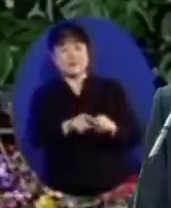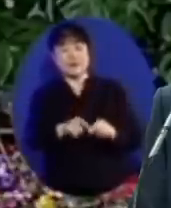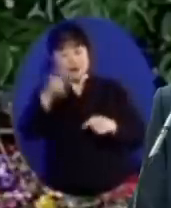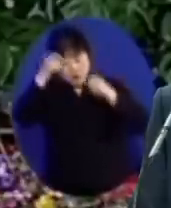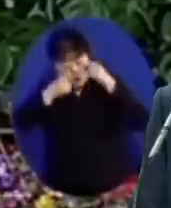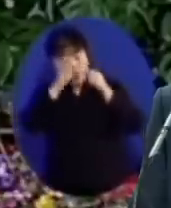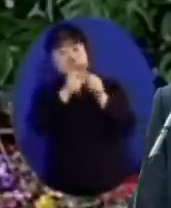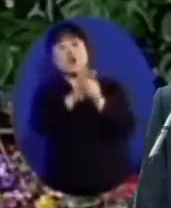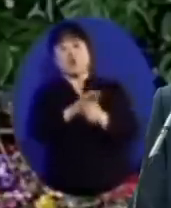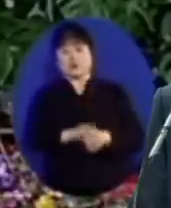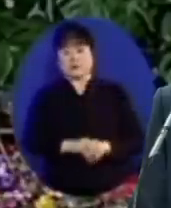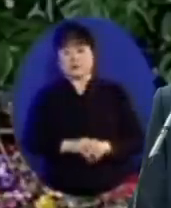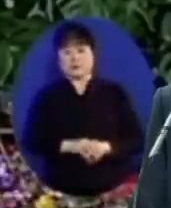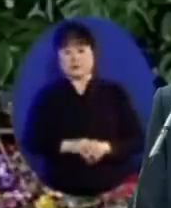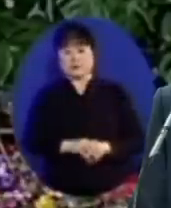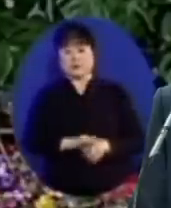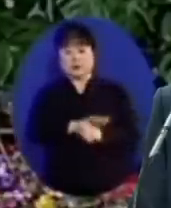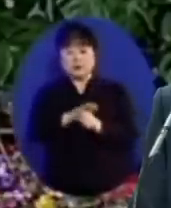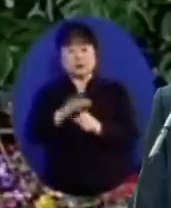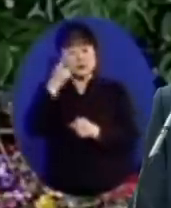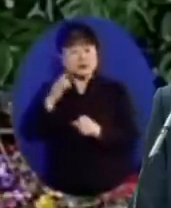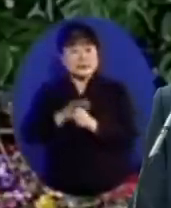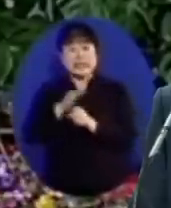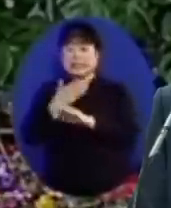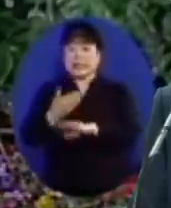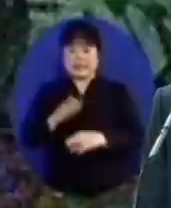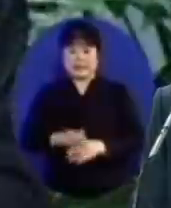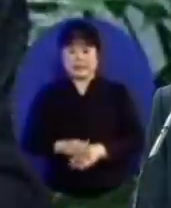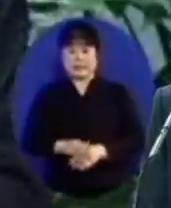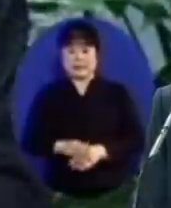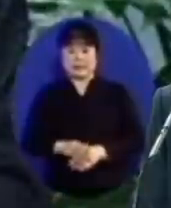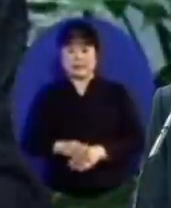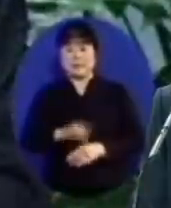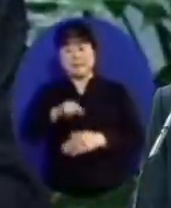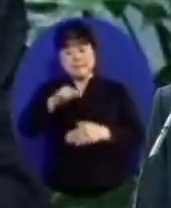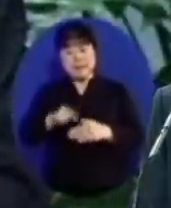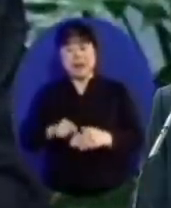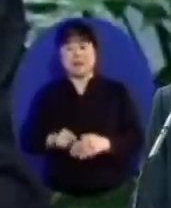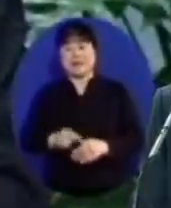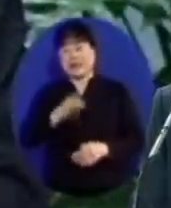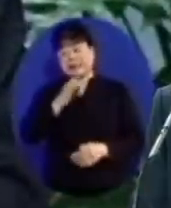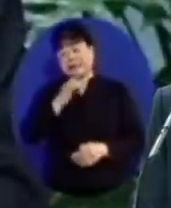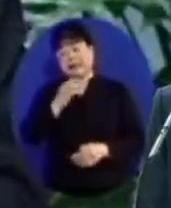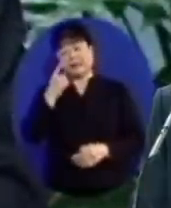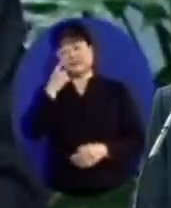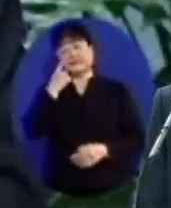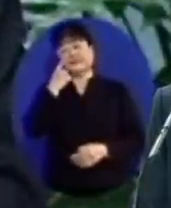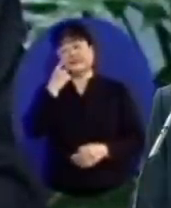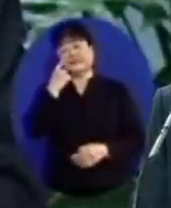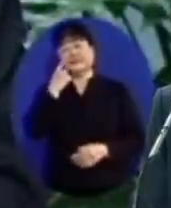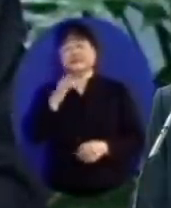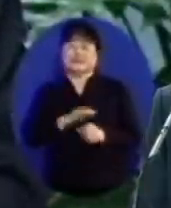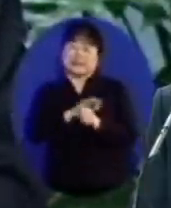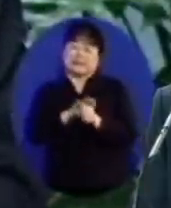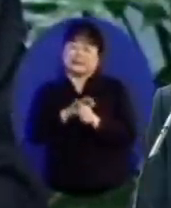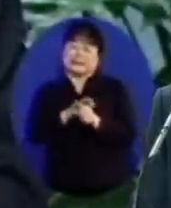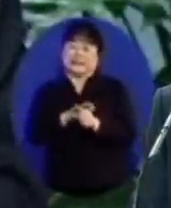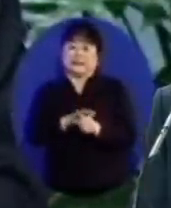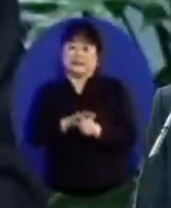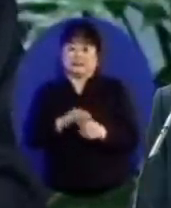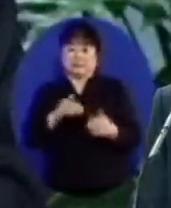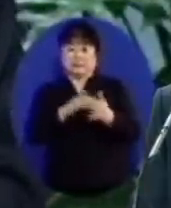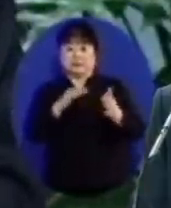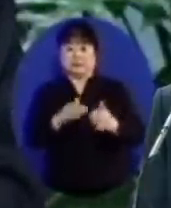울어줘야 되는 것입니다. 동정과 사랑의 차이가 여기에 있는 것입니다. 동정은 그저 마음이 참 안 됐다, 불쌍하다, 그렇게 생각하는